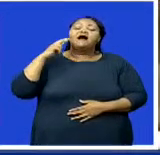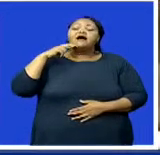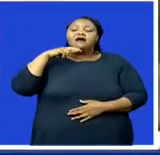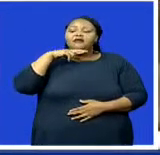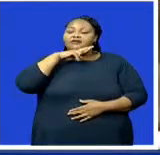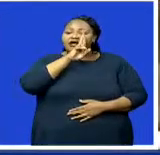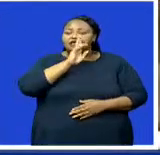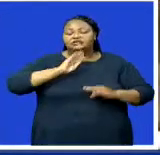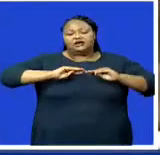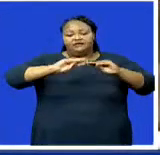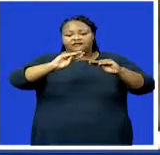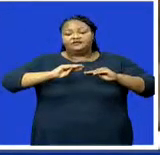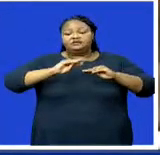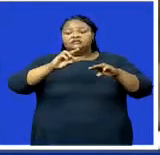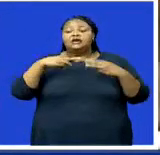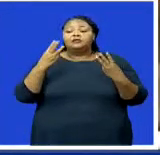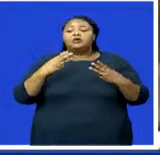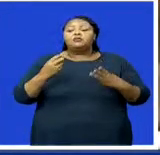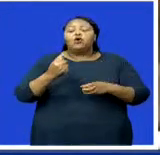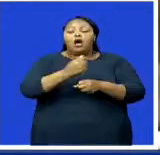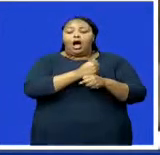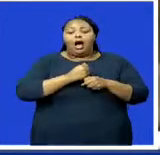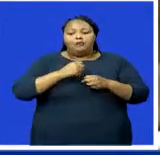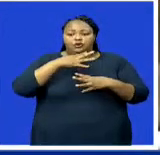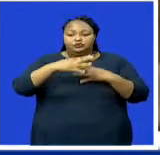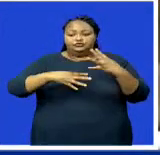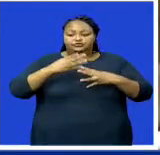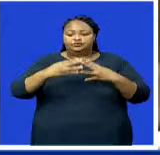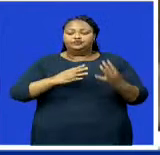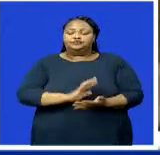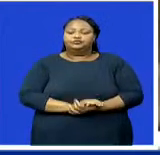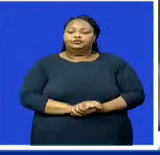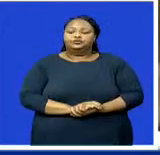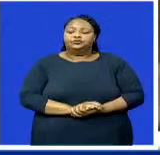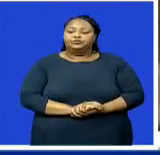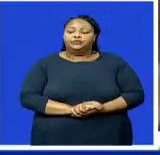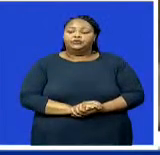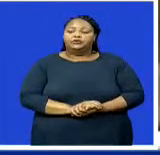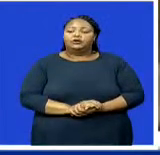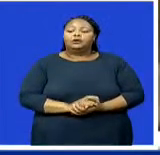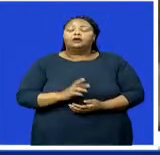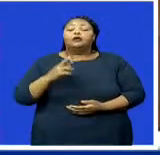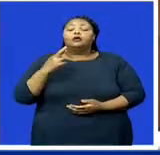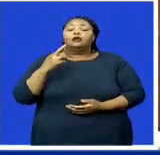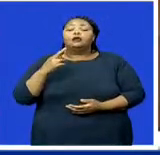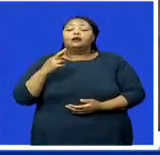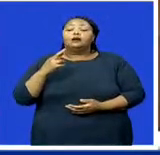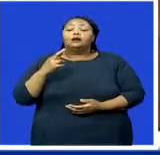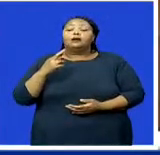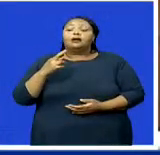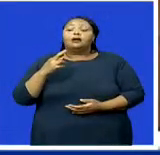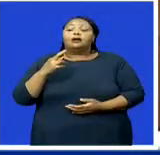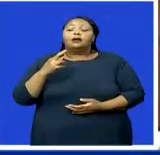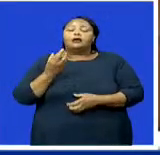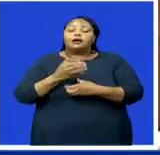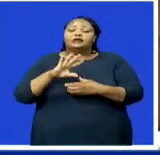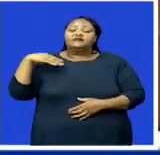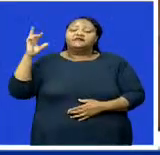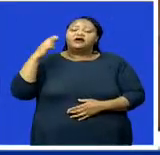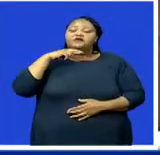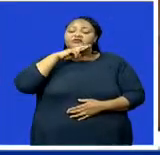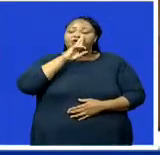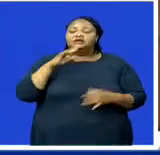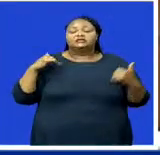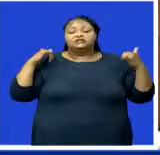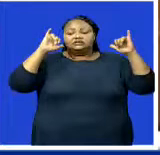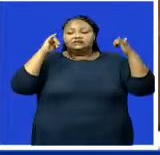Kulo mnyaka live leRussia likuba iminyaka lengemashumi lasithupha labo labadadisha tinkanyeti sibhakabhaka kanye nenyeti